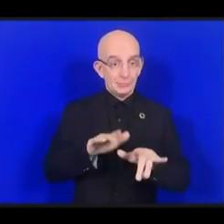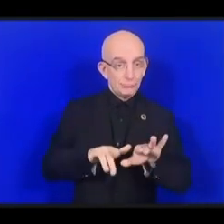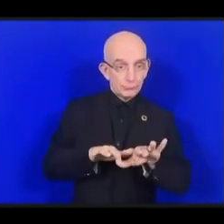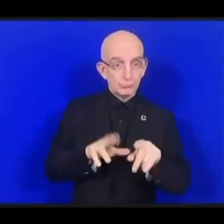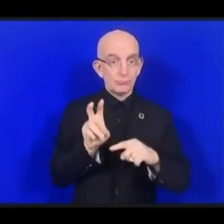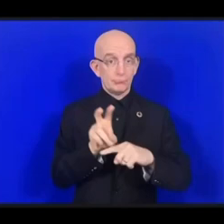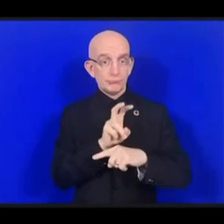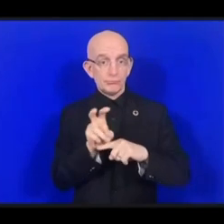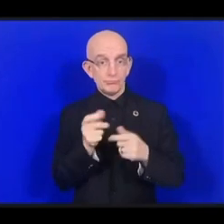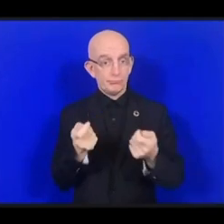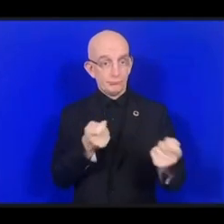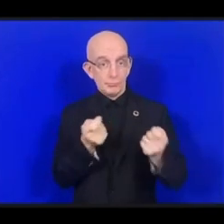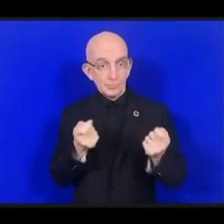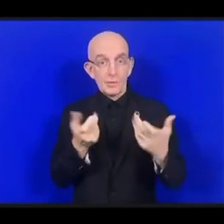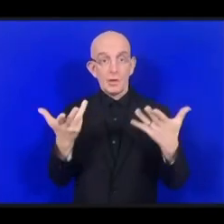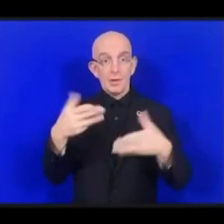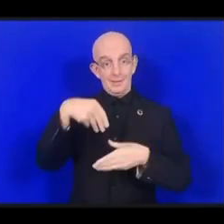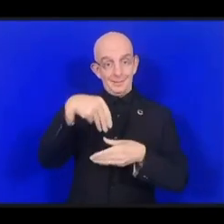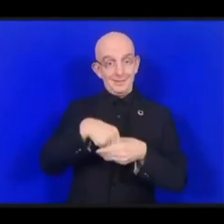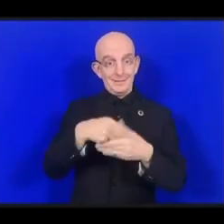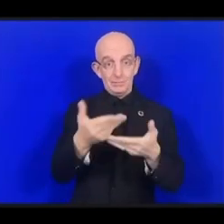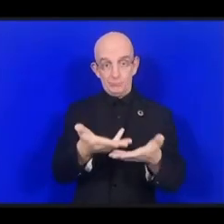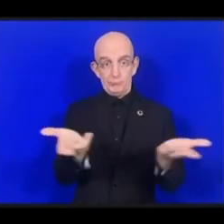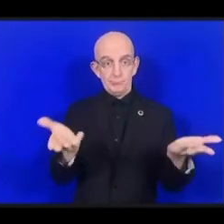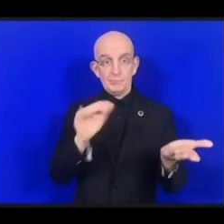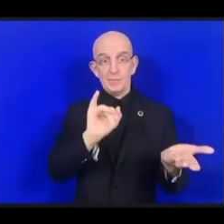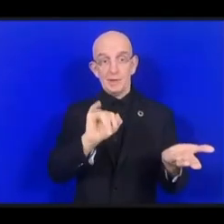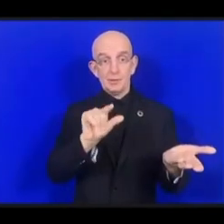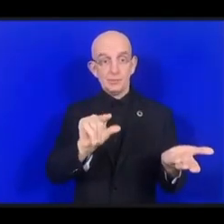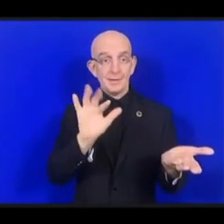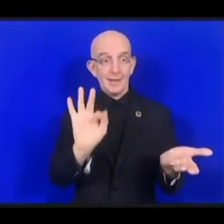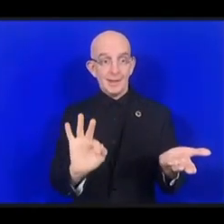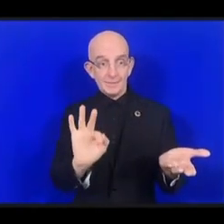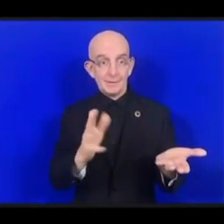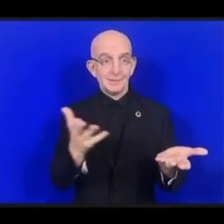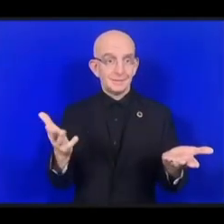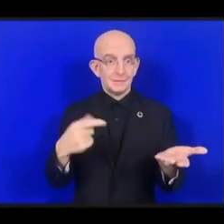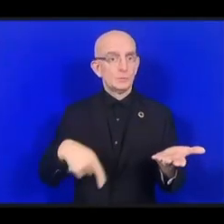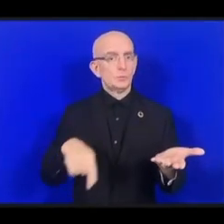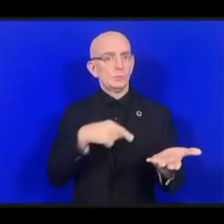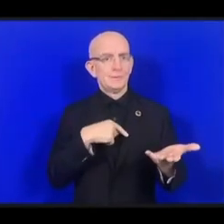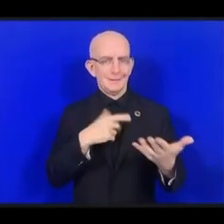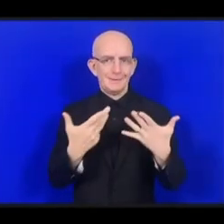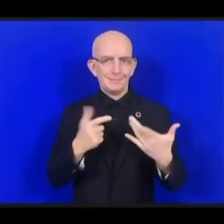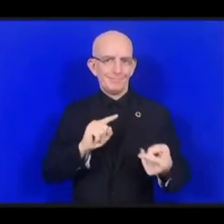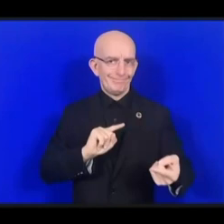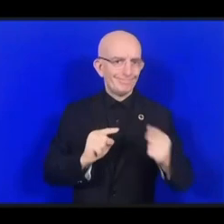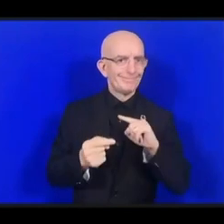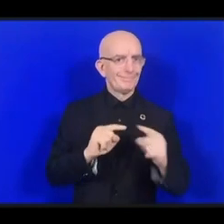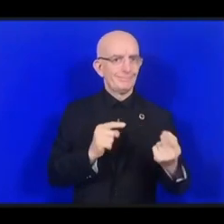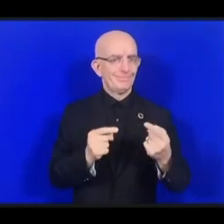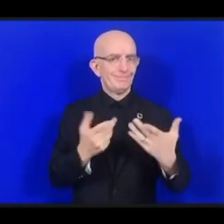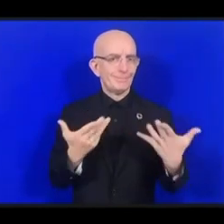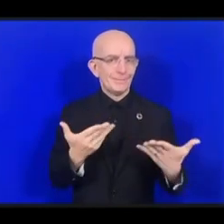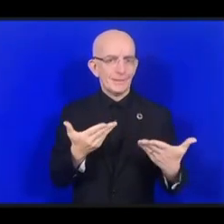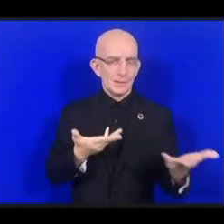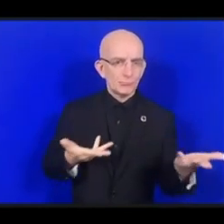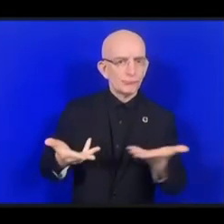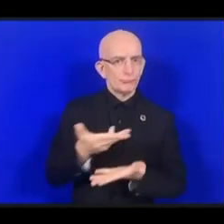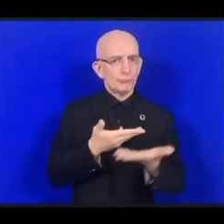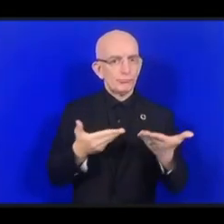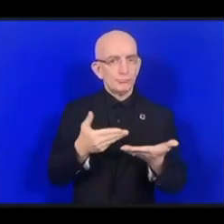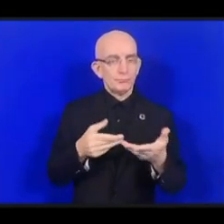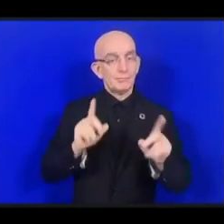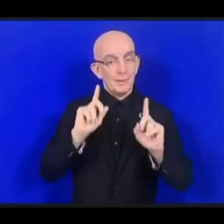ディスカッションはやはりを価値を置いて行うということが重要だと思いますです